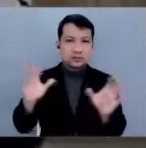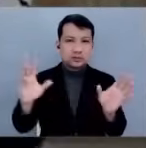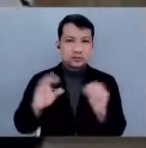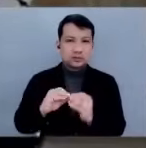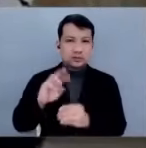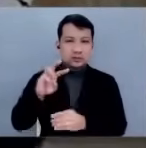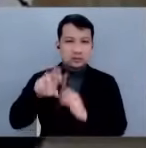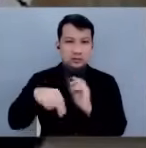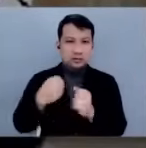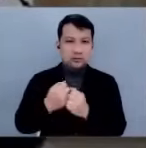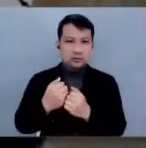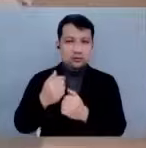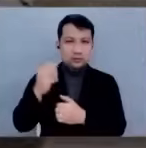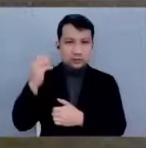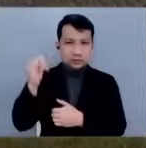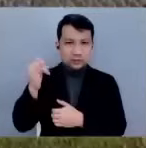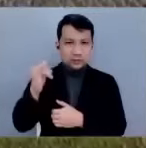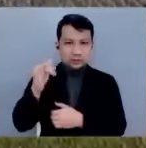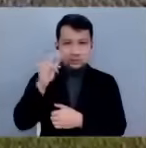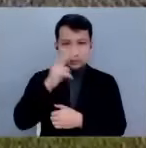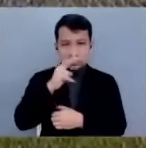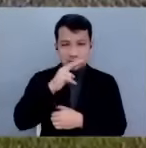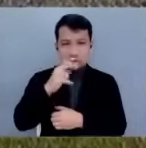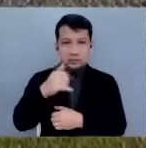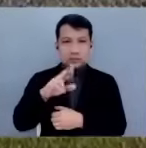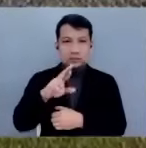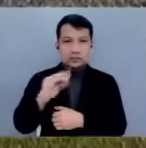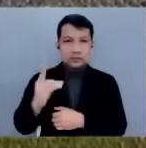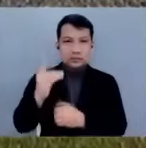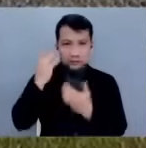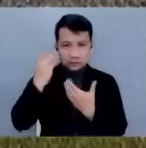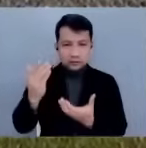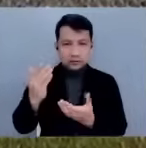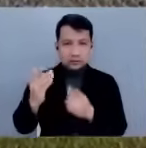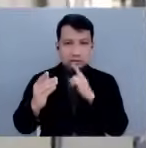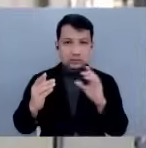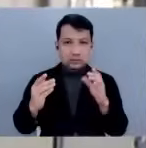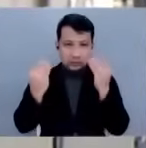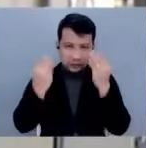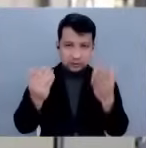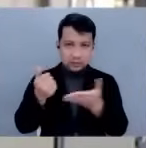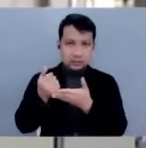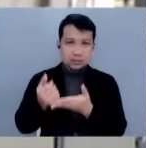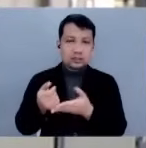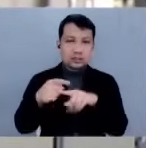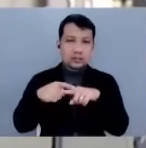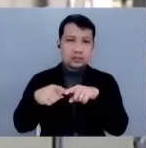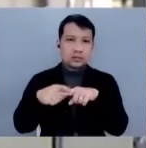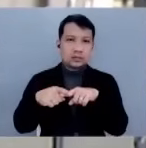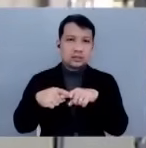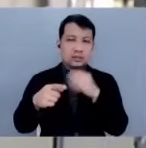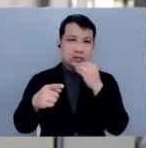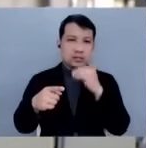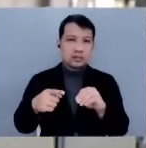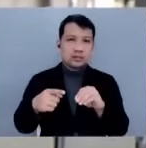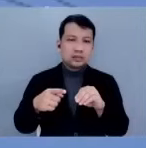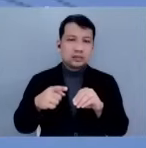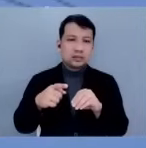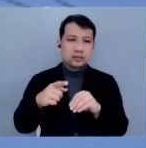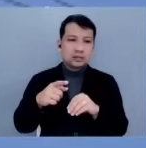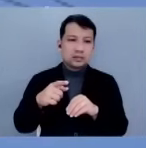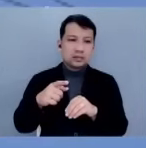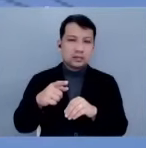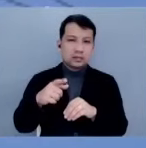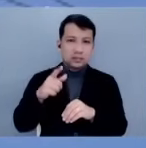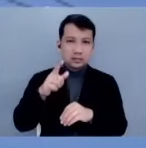nasa yellow alert ang Visayas Grid. Tiwala naman ng Meralco na makakatulong sa singil ang utos ng Energy Regulatory Commission noong nakaraang